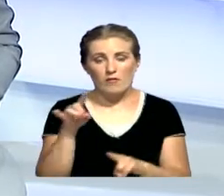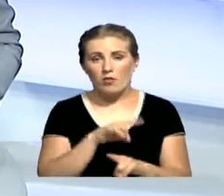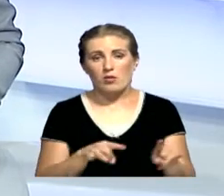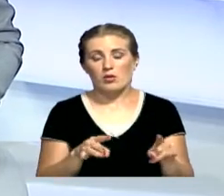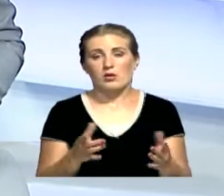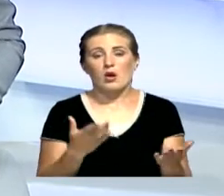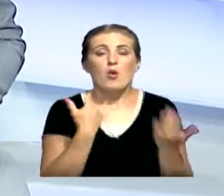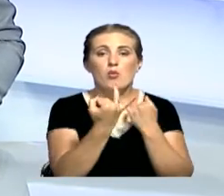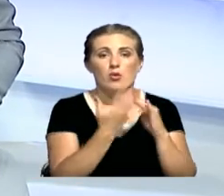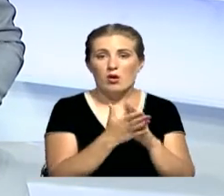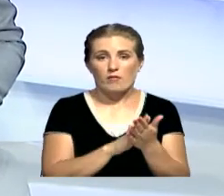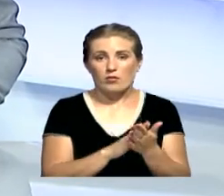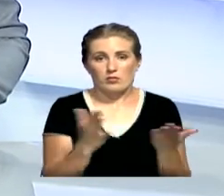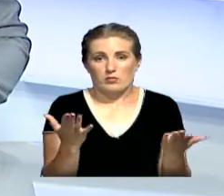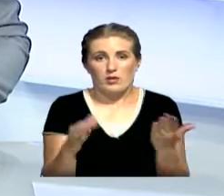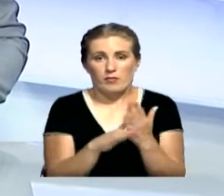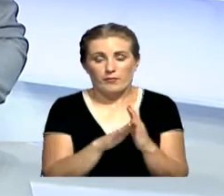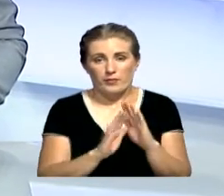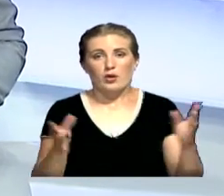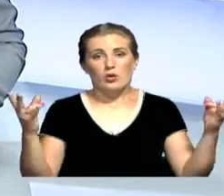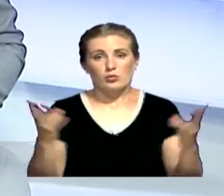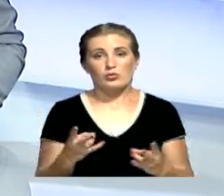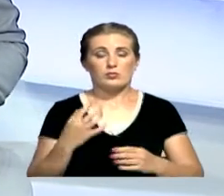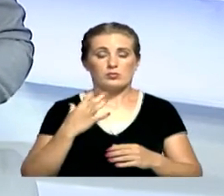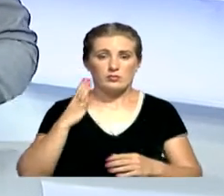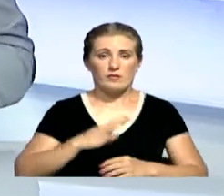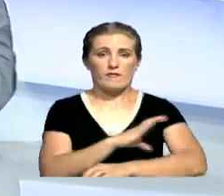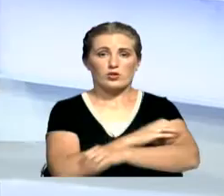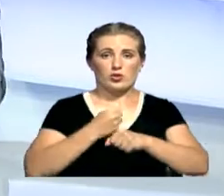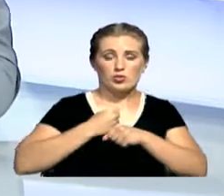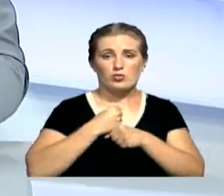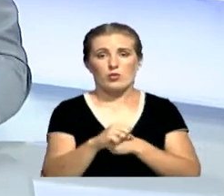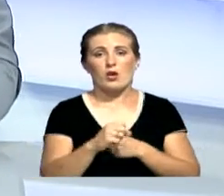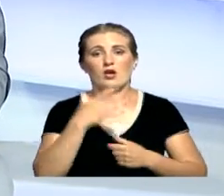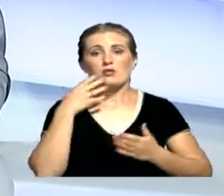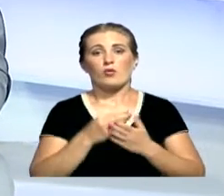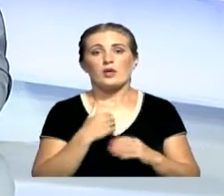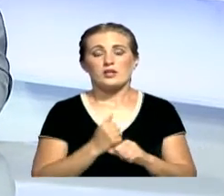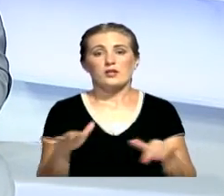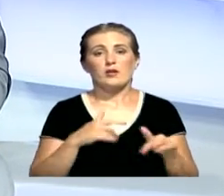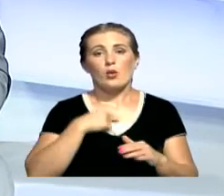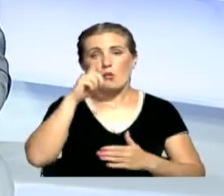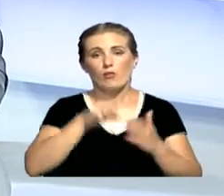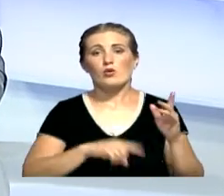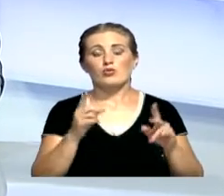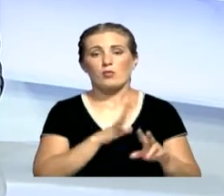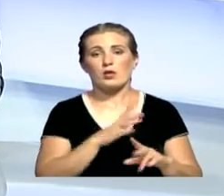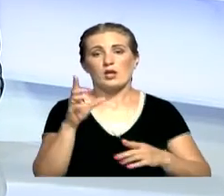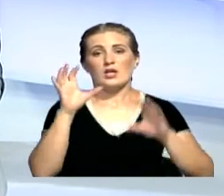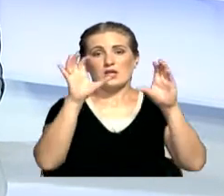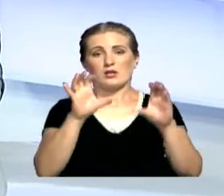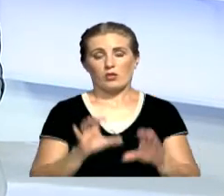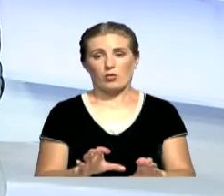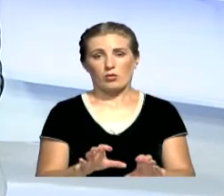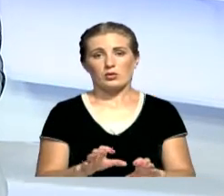не имеют никакого действия нужно принимать кого-то физическую силу например в своих действиях я абсолютно уверен что они были законы законы и с